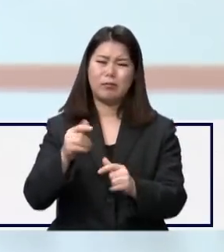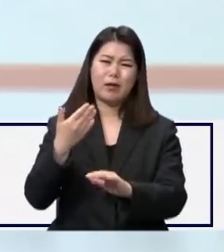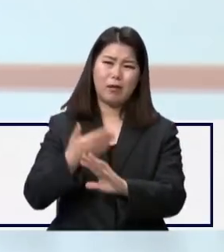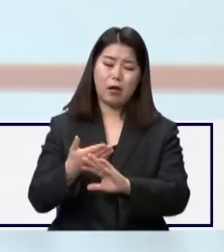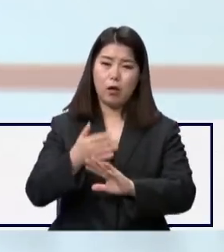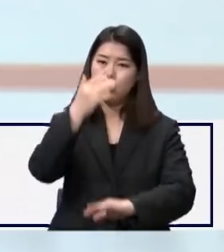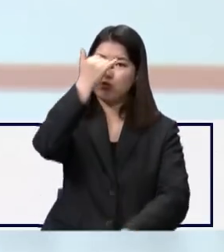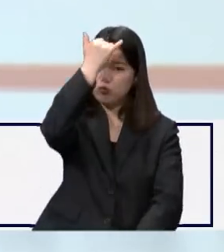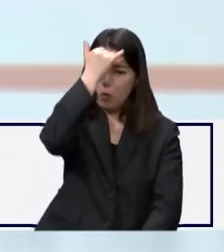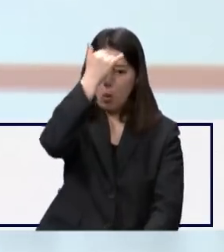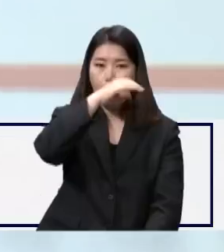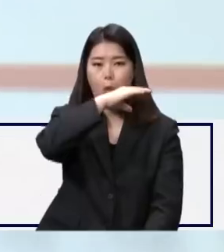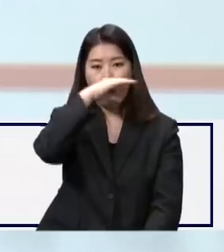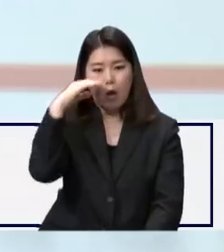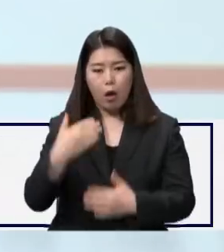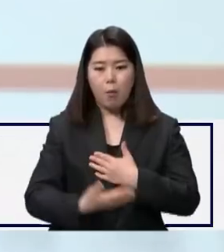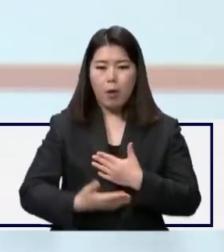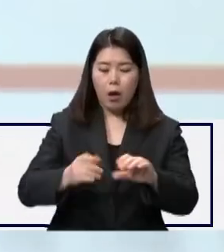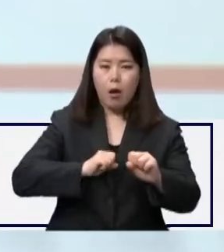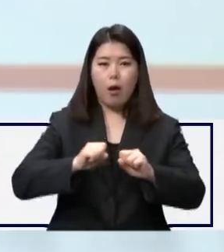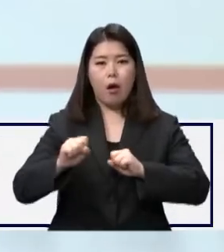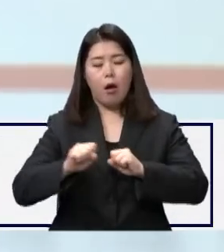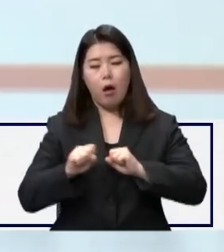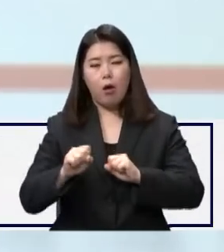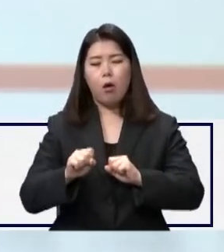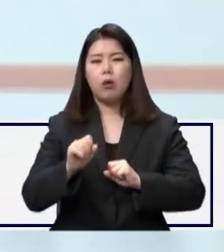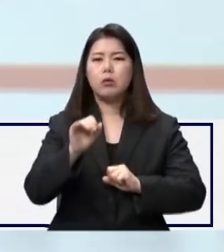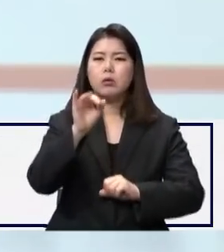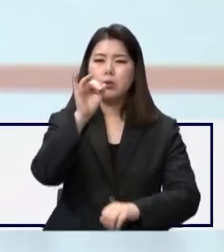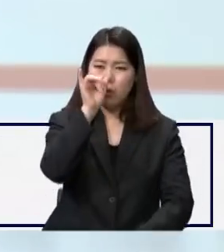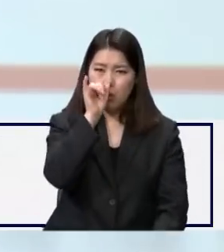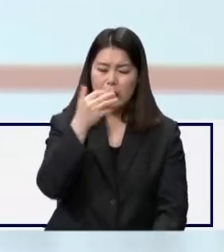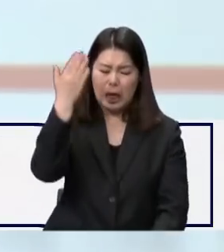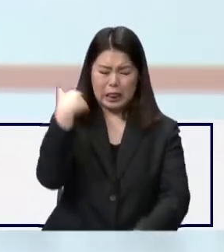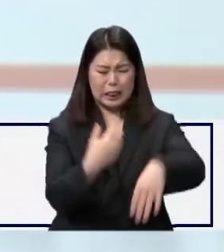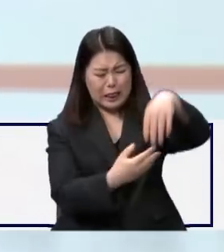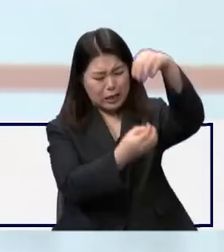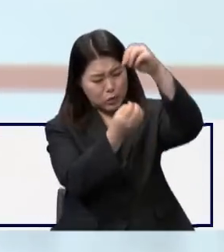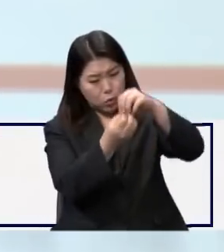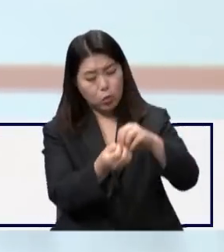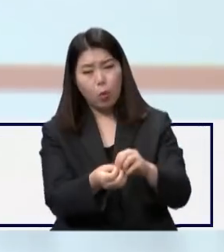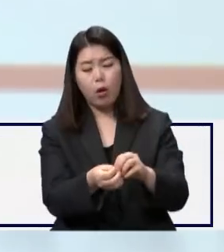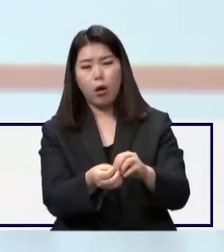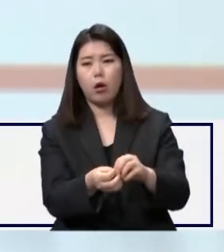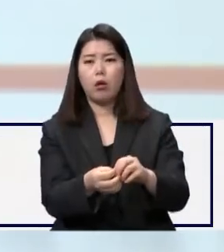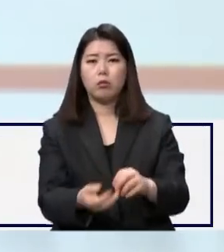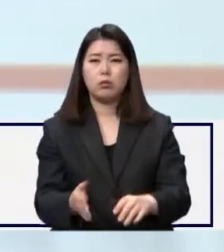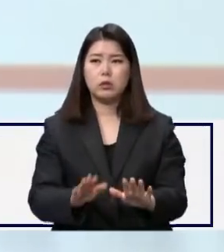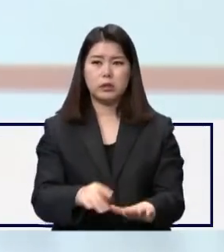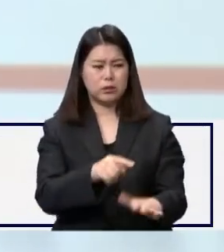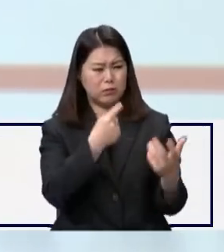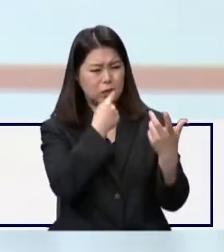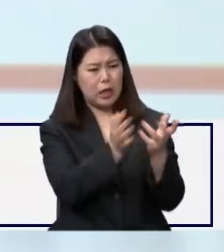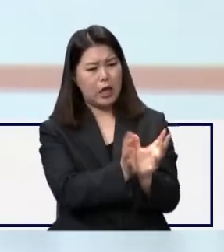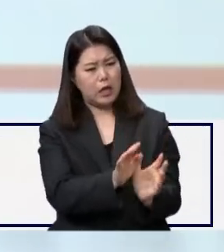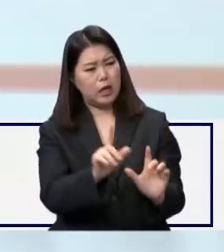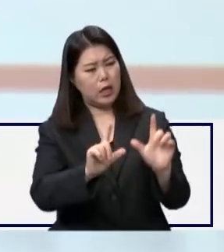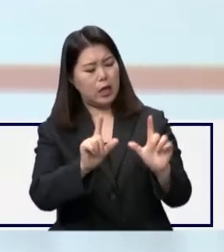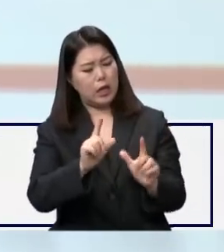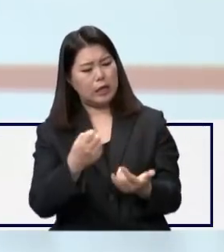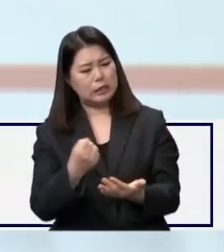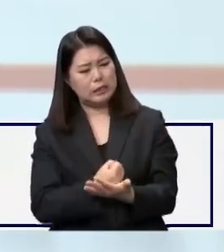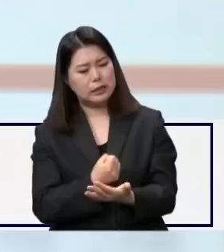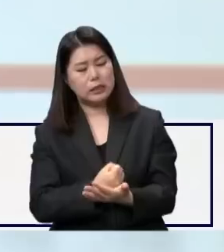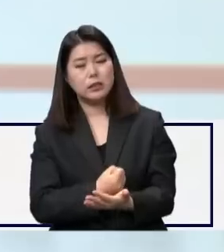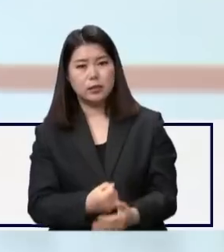윤리적이고 도덕적이고 헌신적이고 이런 가치들의 충실했던 예전에 전통적 민주당에서 보면 입장에서 보면 현재의 민주당은 너무 안타깝다는 생각이